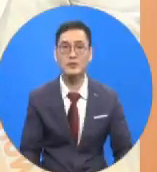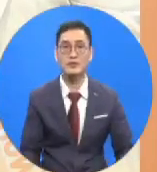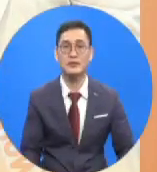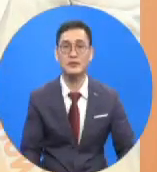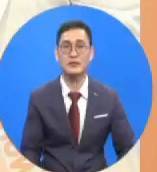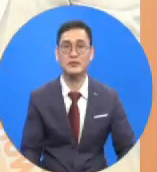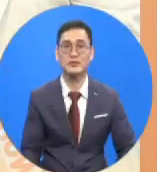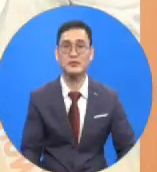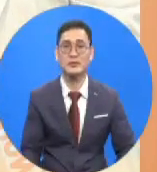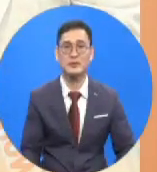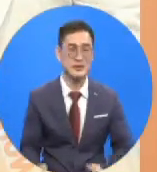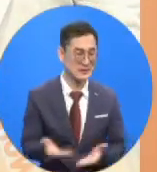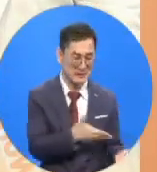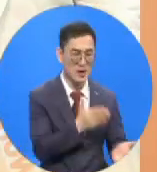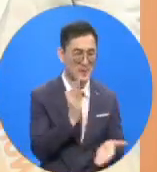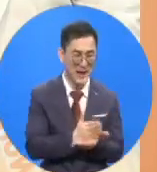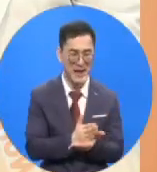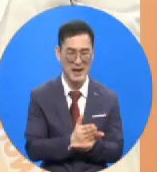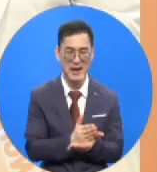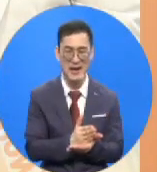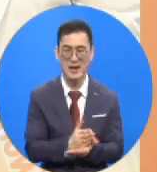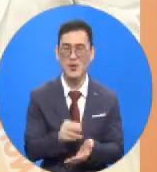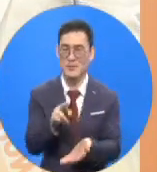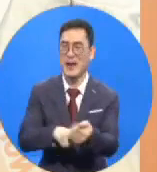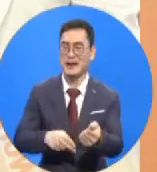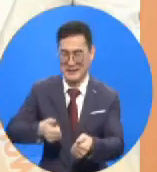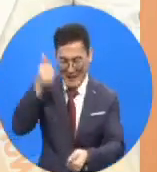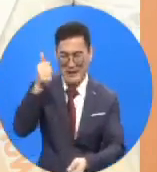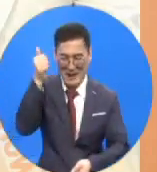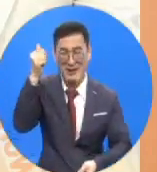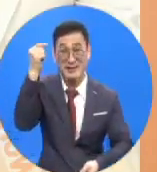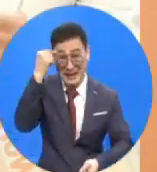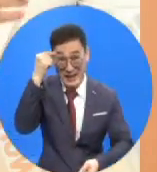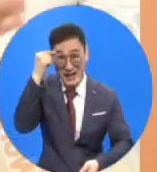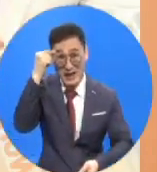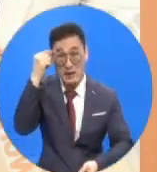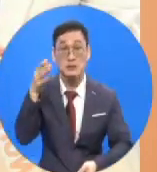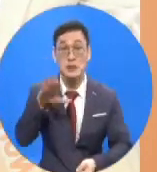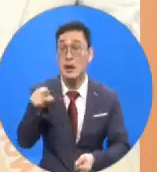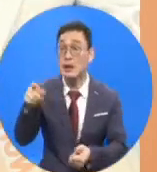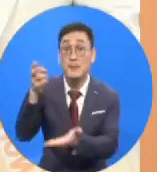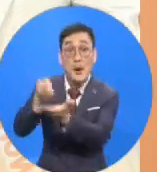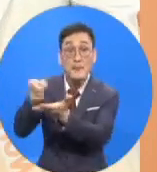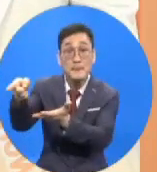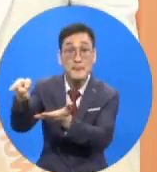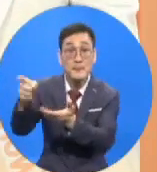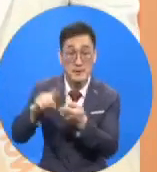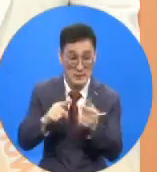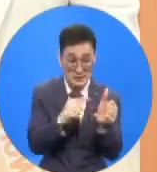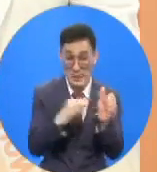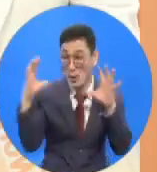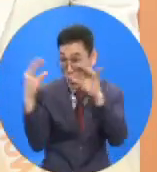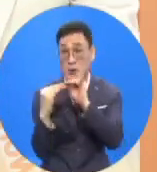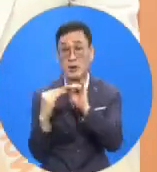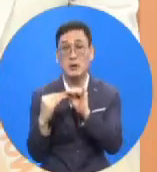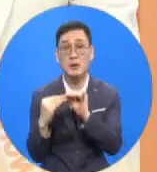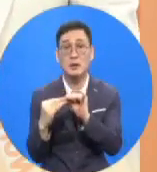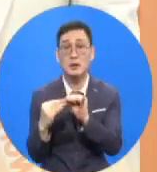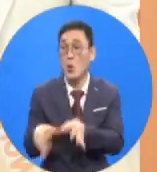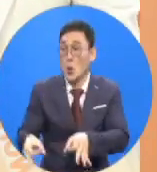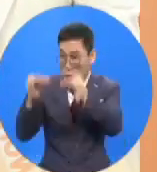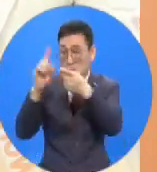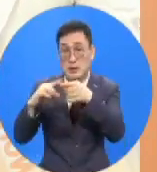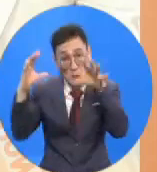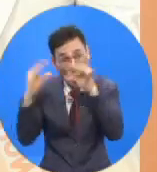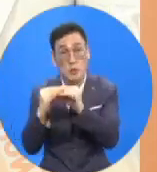매물이 나오게 해서 부동산을 잡겠다는 치즈 인데 정부 처지가 돼 아리의 동의하고 통과하는데 본인 일조를 했는데 예